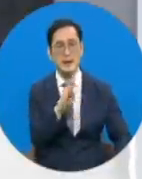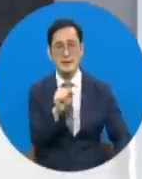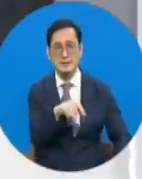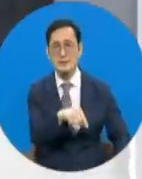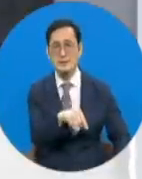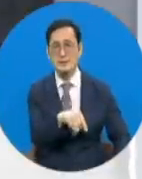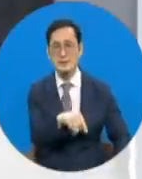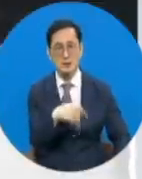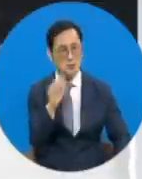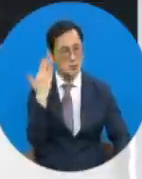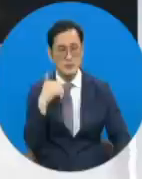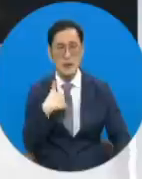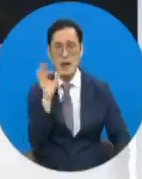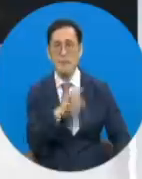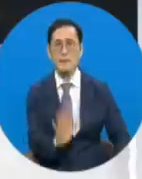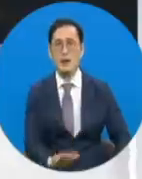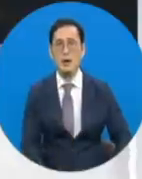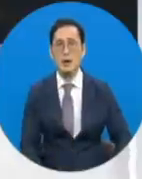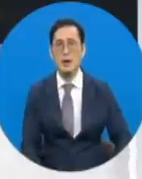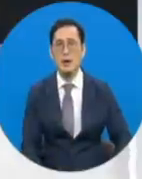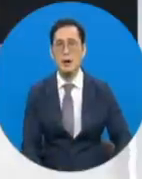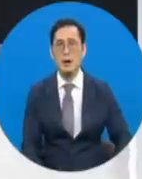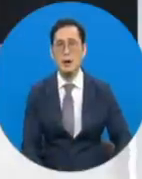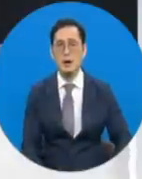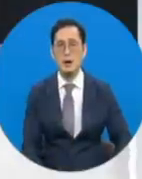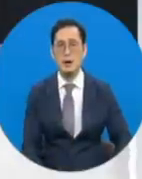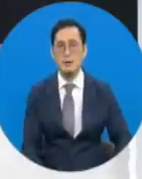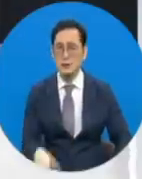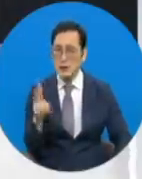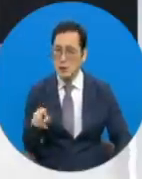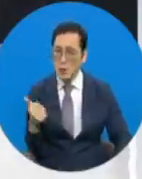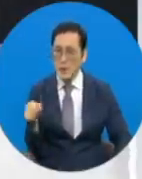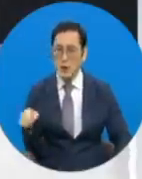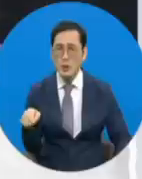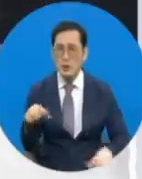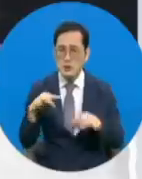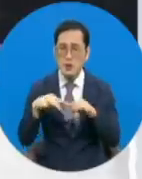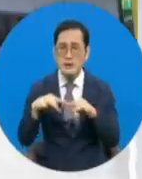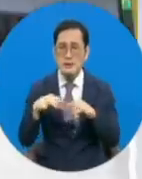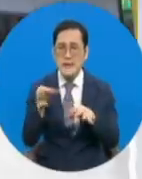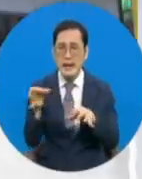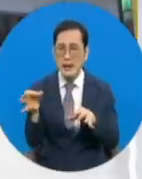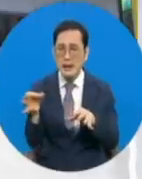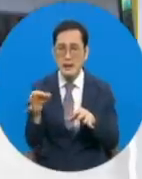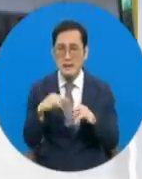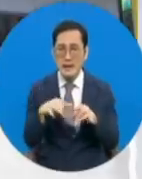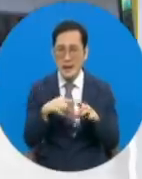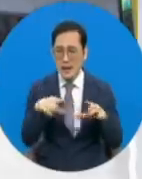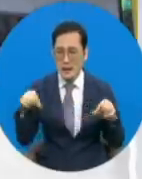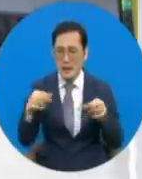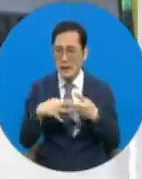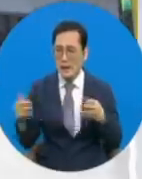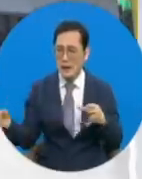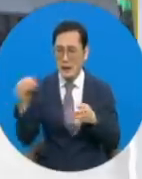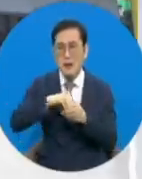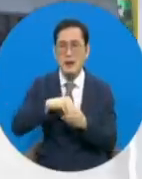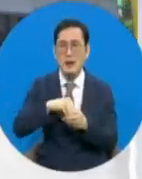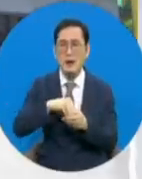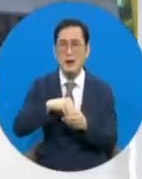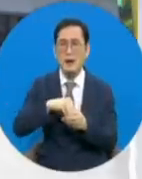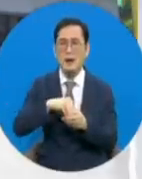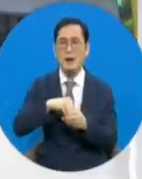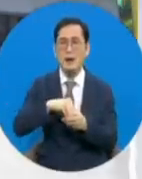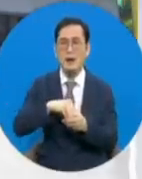지상파 방송들을 보질 않습니다. 그럼에도 불구하고 전기료와 함께 2,500원 수신료는 따박따박 나가게 되죠. 제가 신청해갖고 우리 집에 TV 없으니까